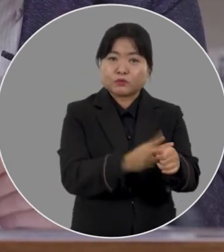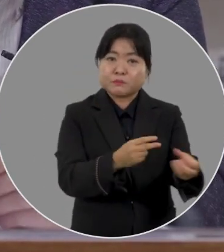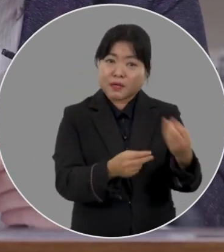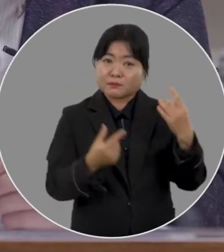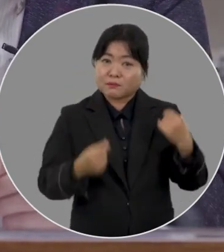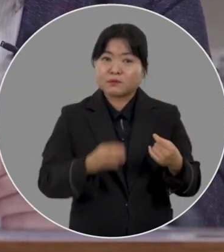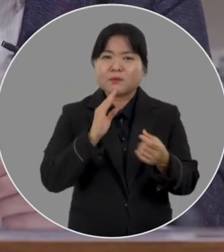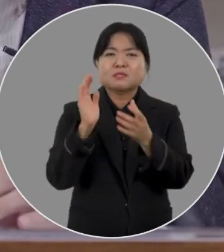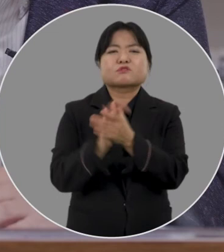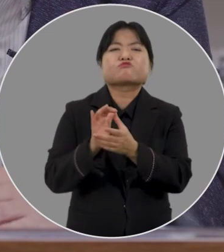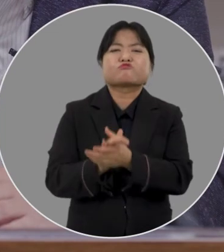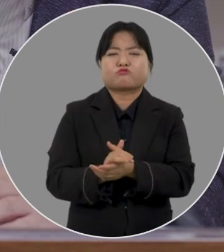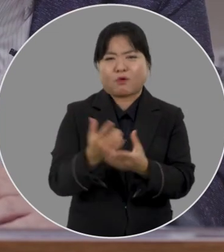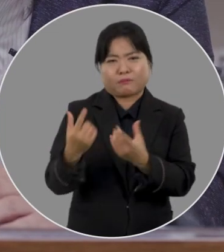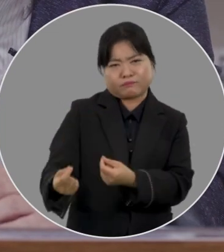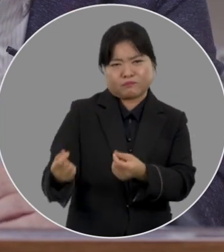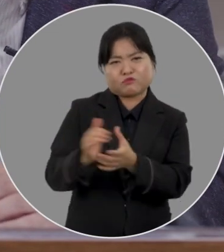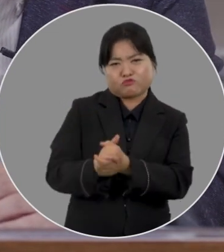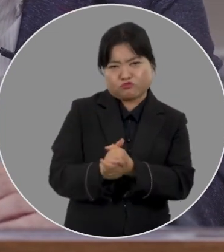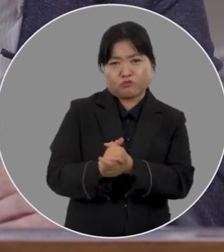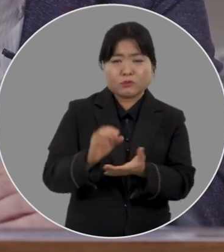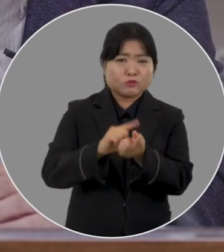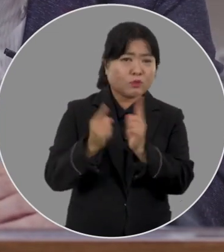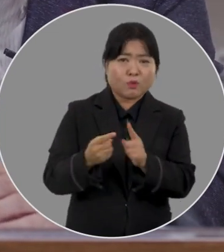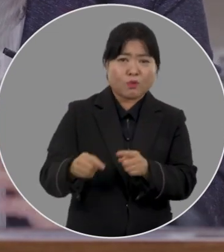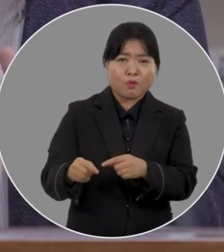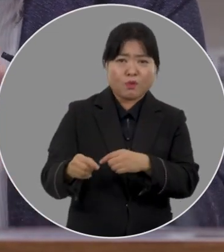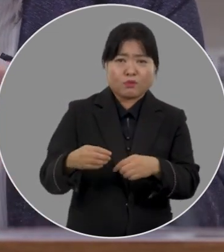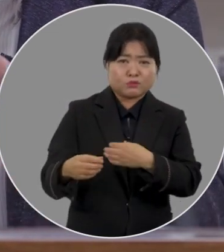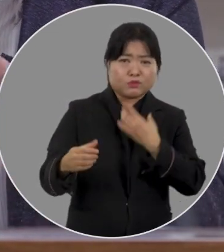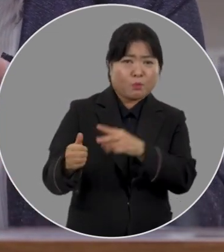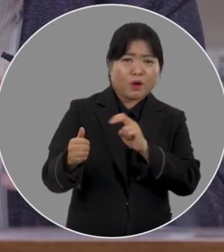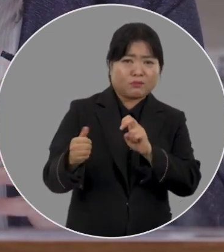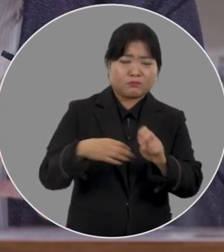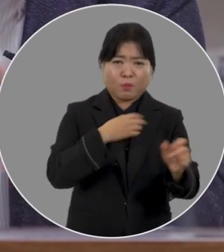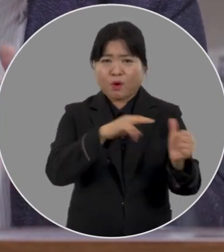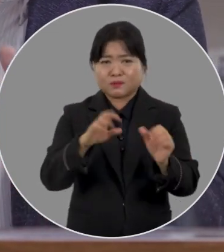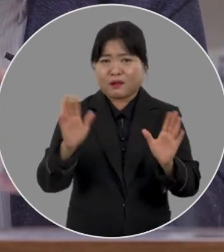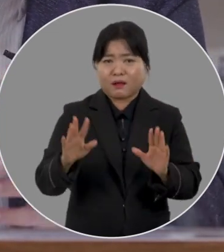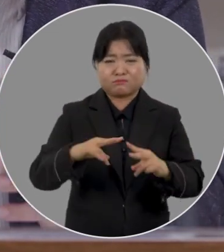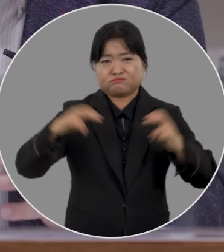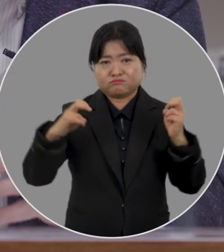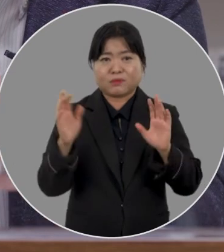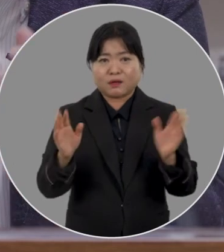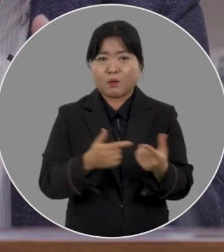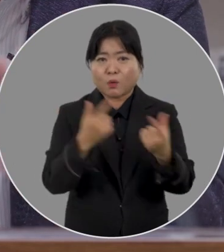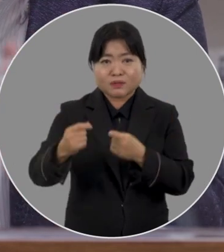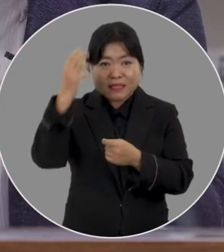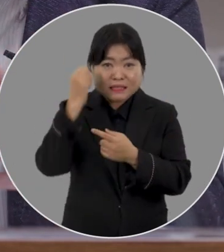얘기했듯이 정말 친구로서 지냈던 사람들은 서로를 혐오하지 않거든요. 그건 친구로서 가지고 있었던 공통의 기억